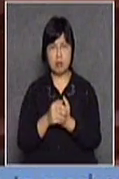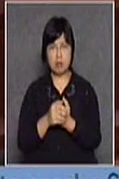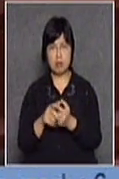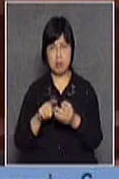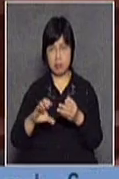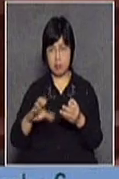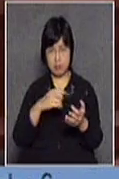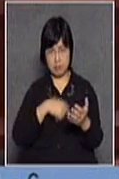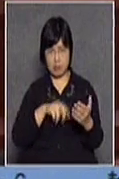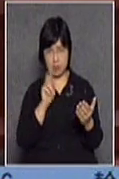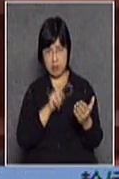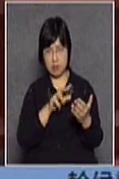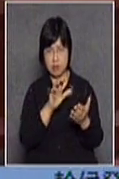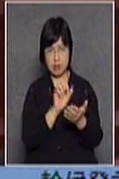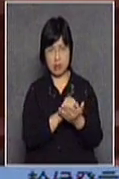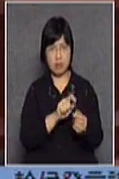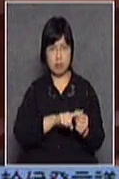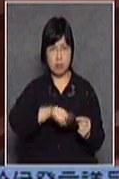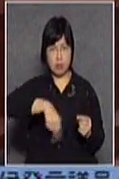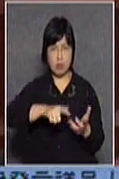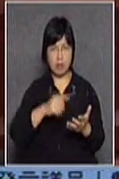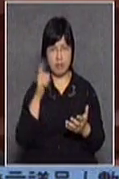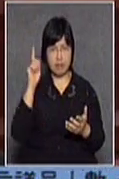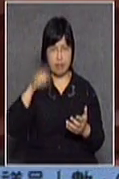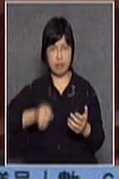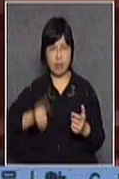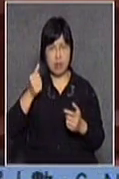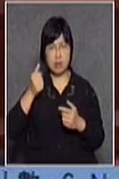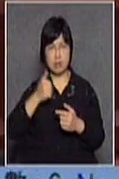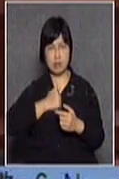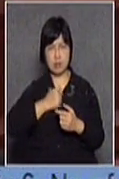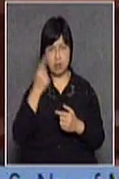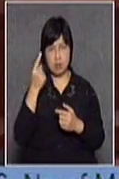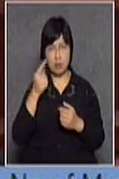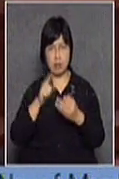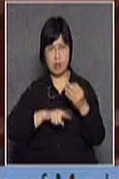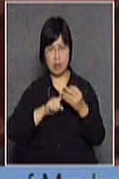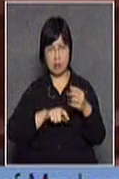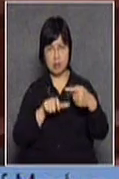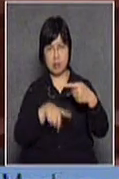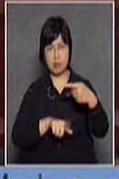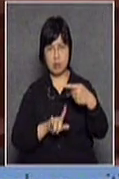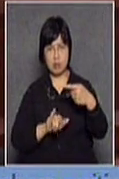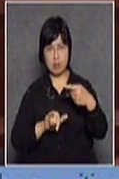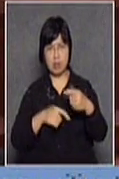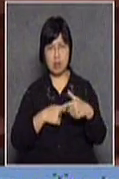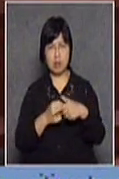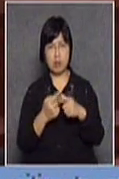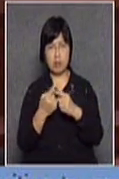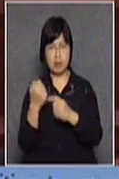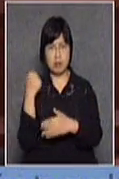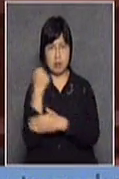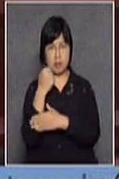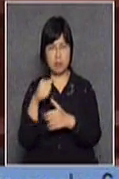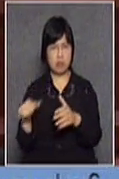員去睇佔領中環其中一位發起人戴先生喺1月16日以公民抗命嘅最大殺傷力